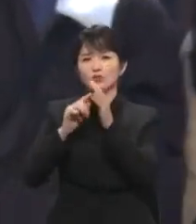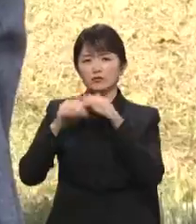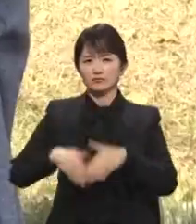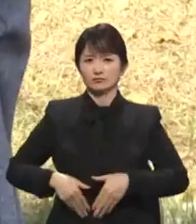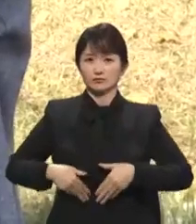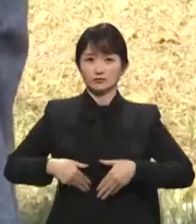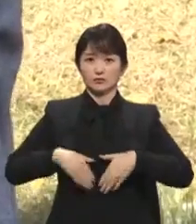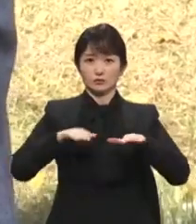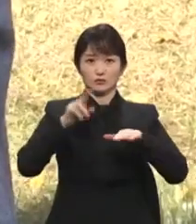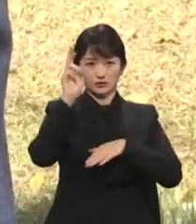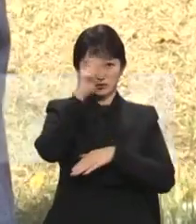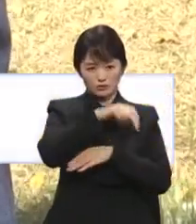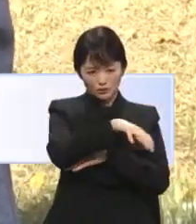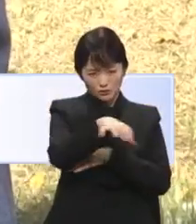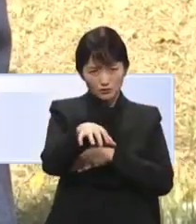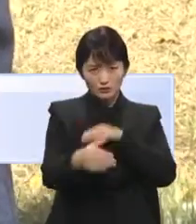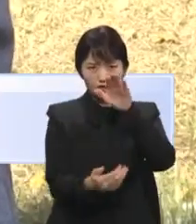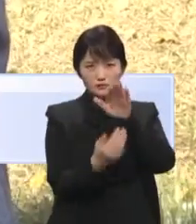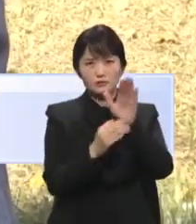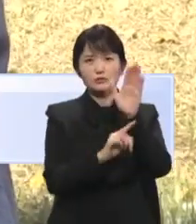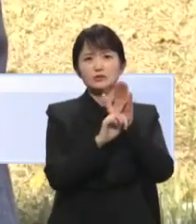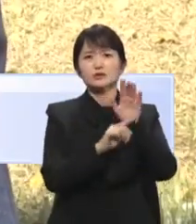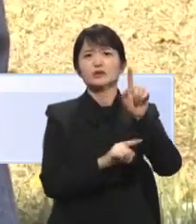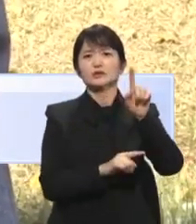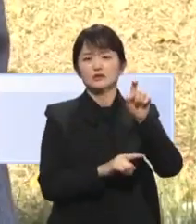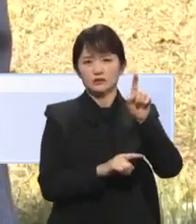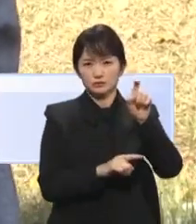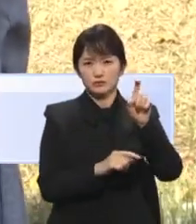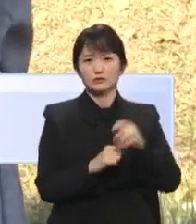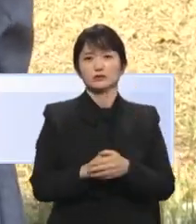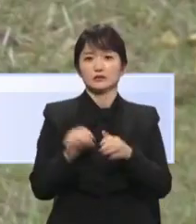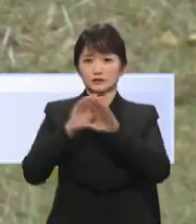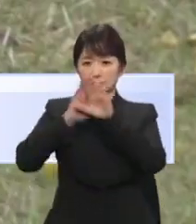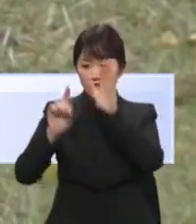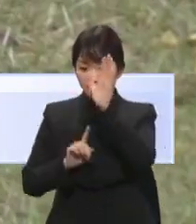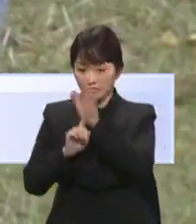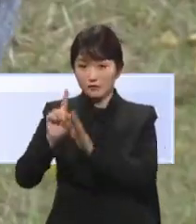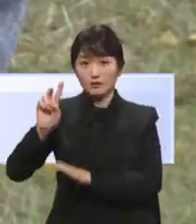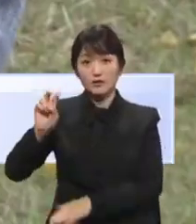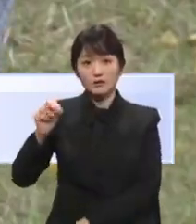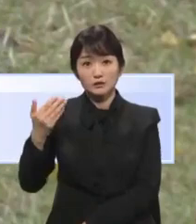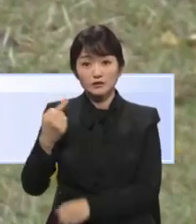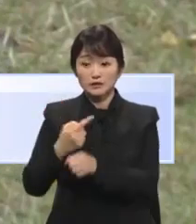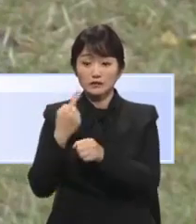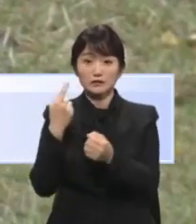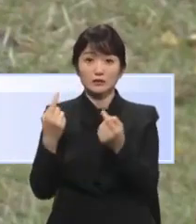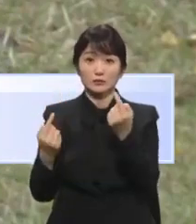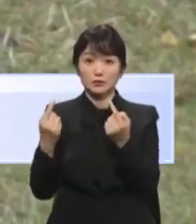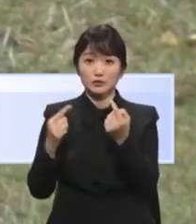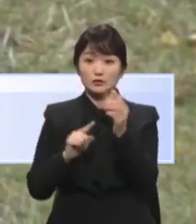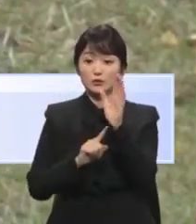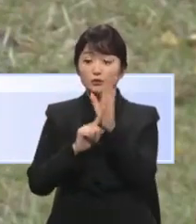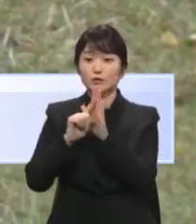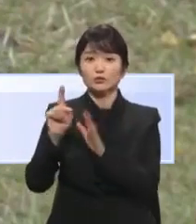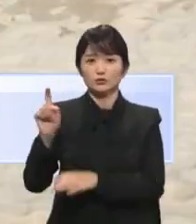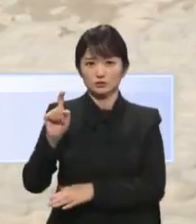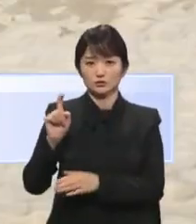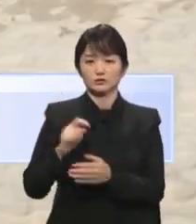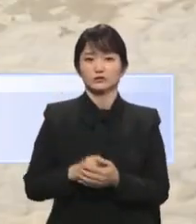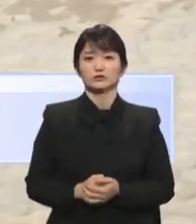최고 기온을 기록했고요 낮에는 최고 29도까지 뛰어오르면서 작년보다 10도 가까이나 높았습니다